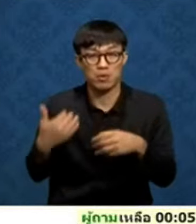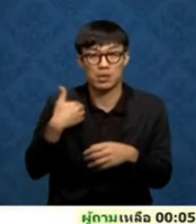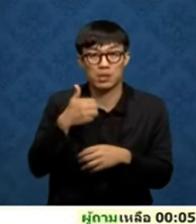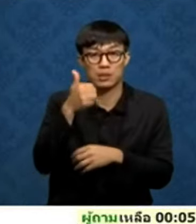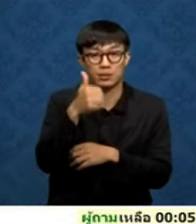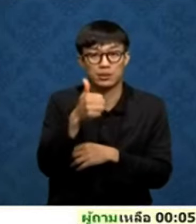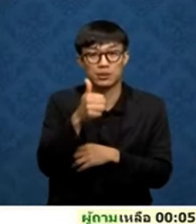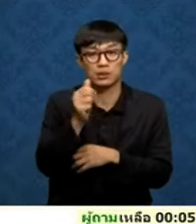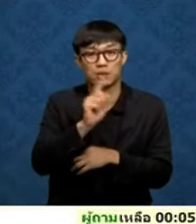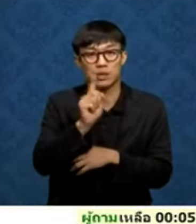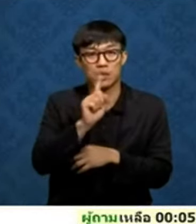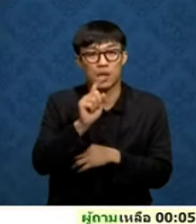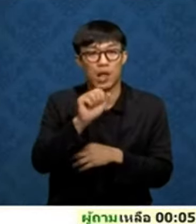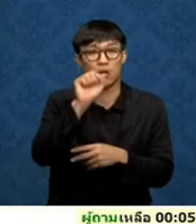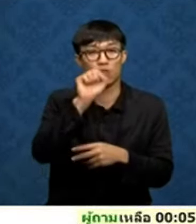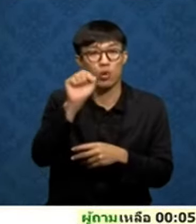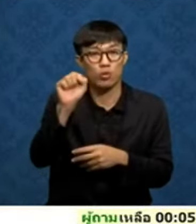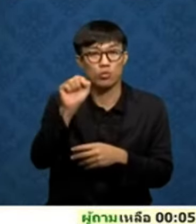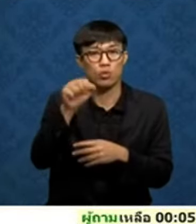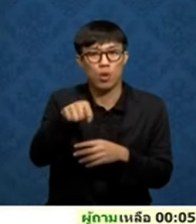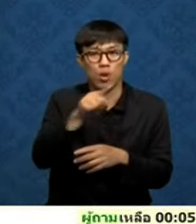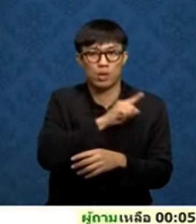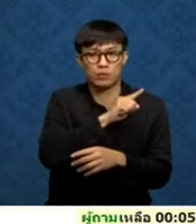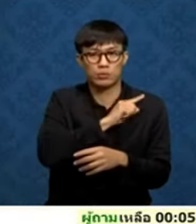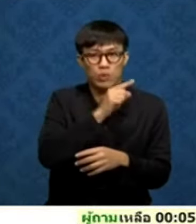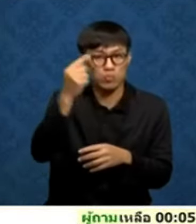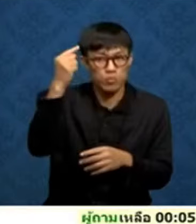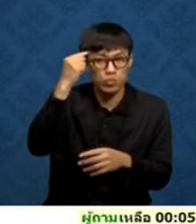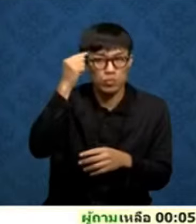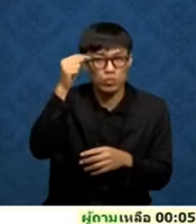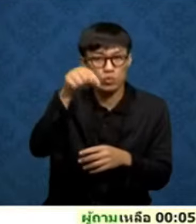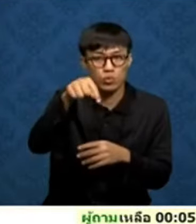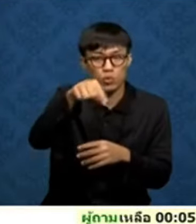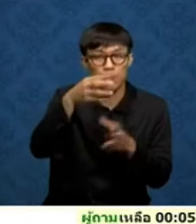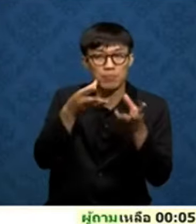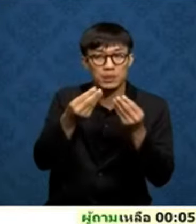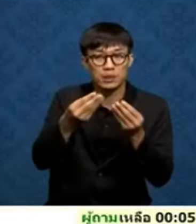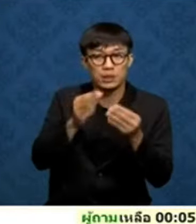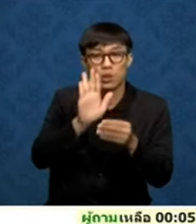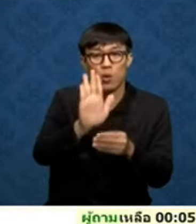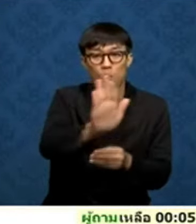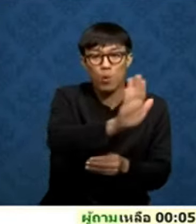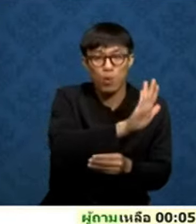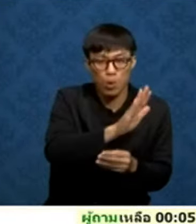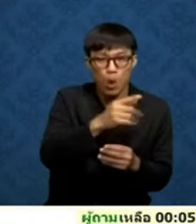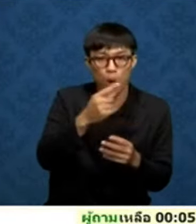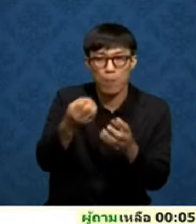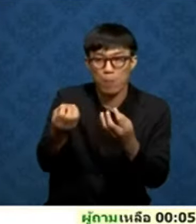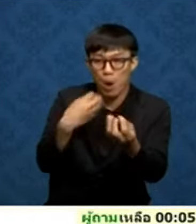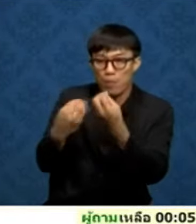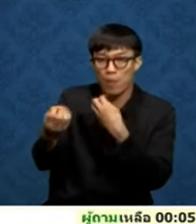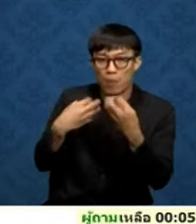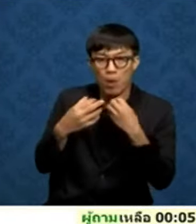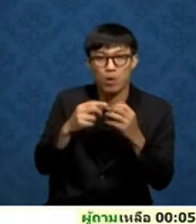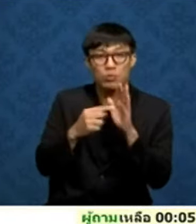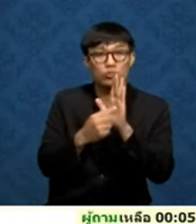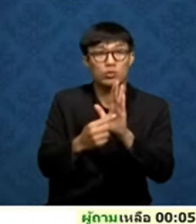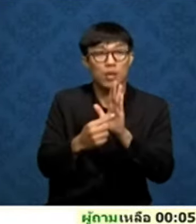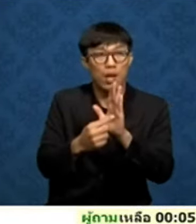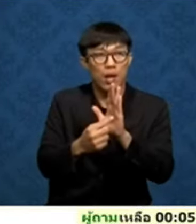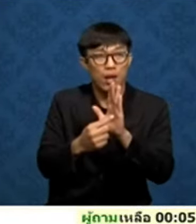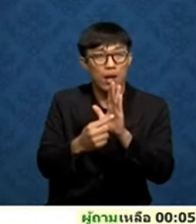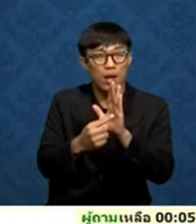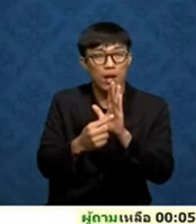สที่อยู่ในท้องถิ่นแล้วทราบเรื่องพวกนี้นะครับก็ช่วยกันตรวจตาแล้วก็แจ้งขึ้นมาผมอย่างยกตัวอย่างเช่นนะครับในก